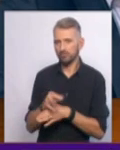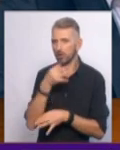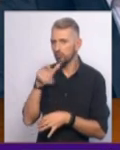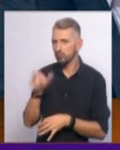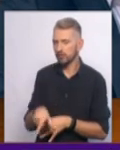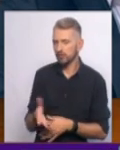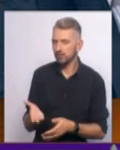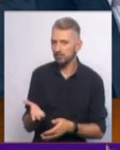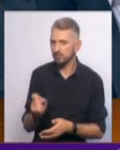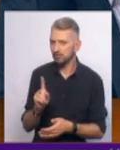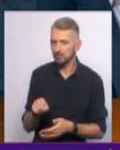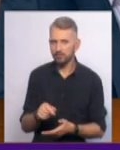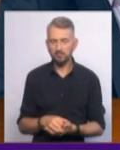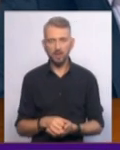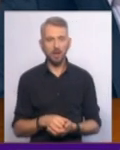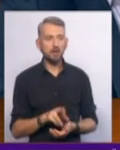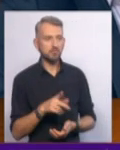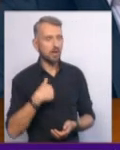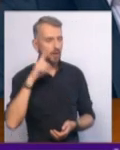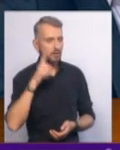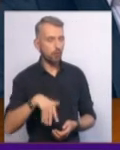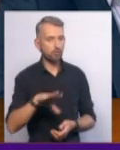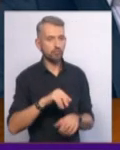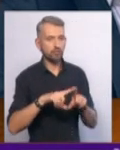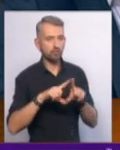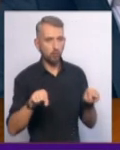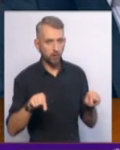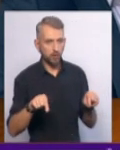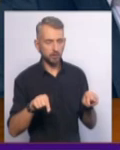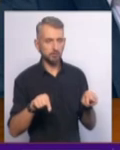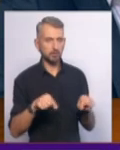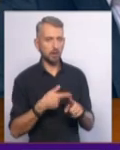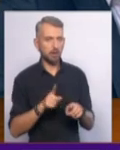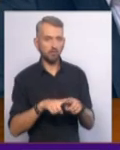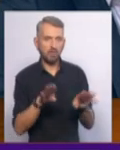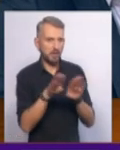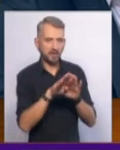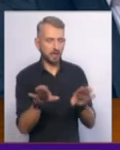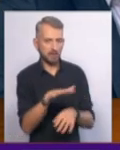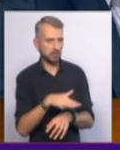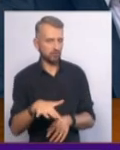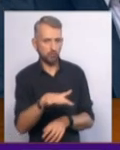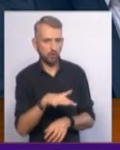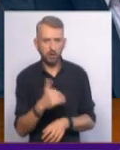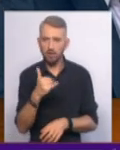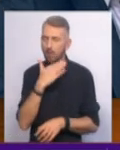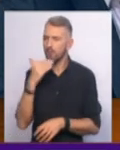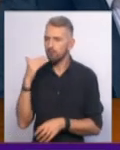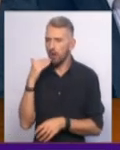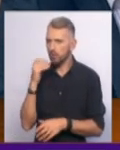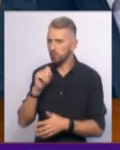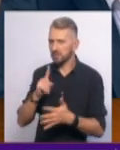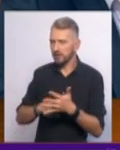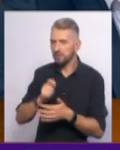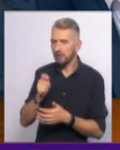всіх киян? Ну, я, наскільки знаю, в усіх школах, ну, це не закрита територія. Зараз дуже багато ставлять питань, тому